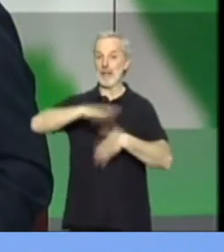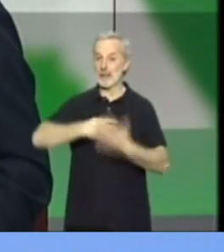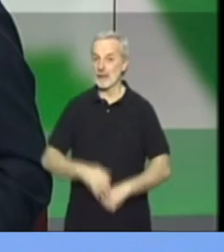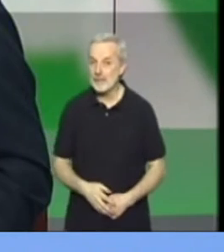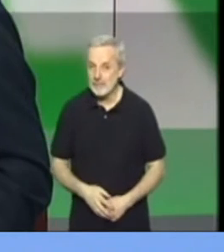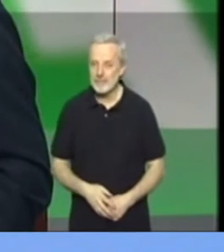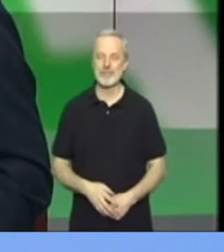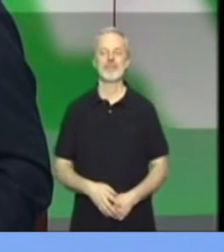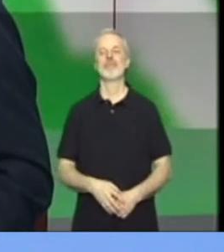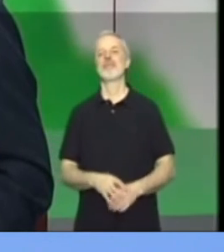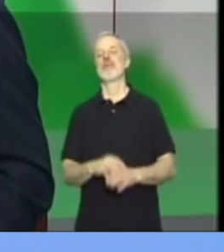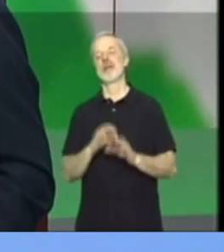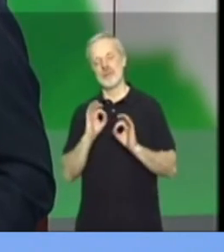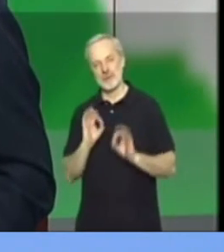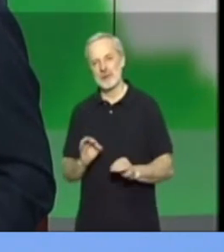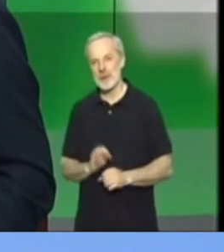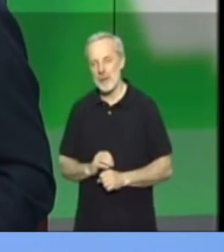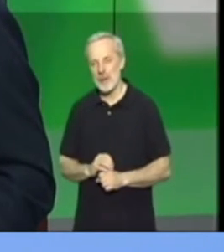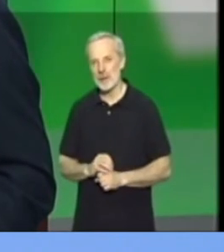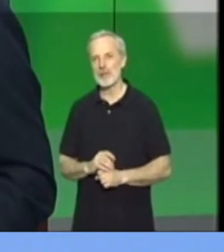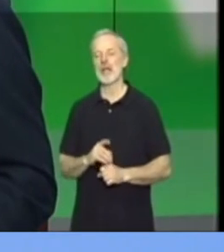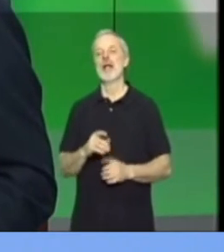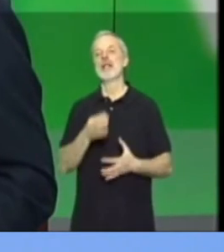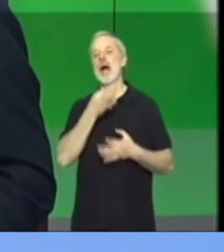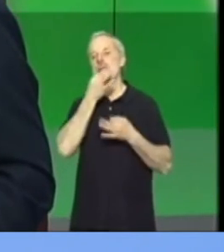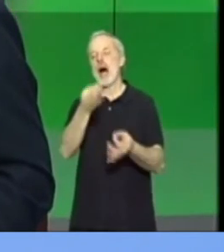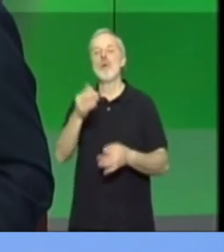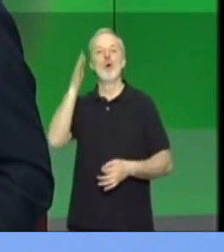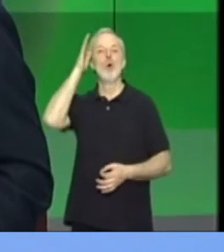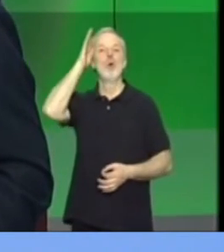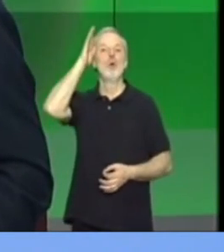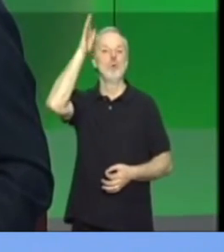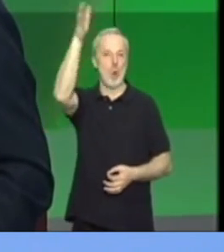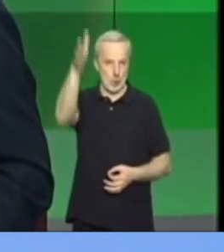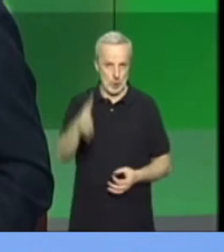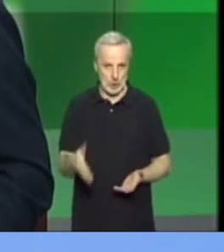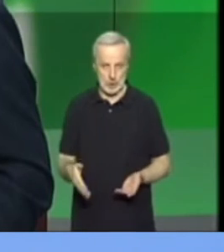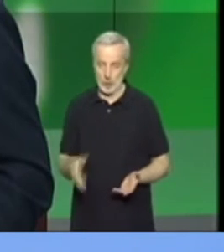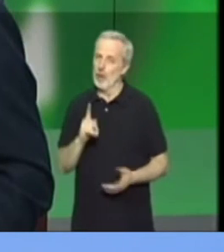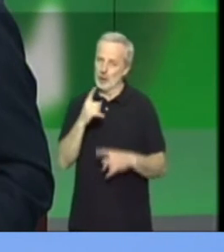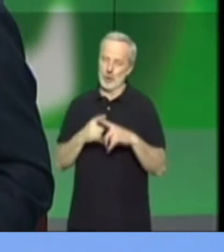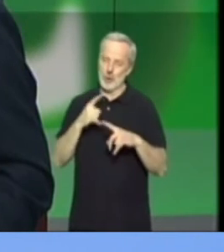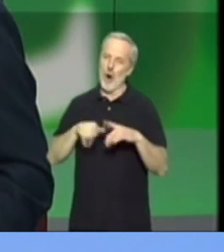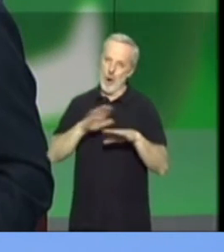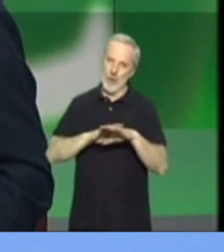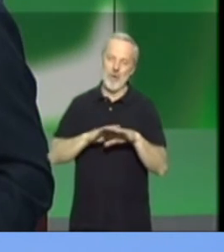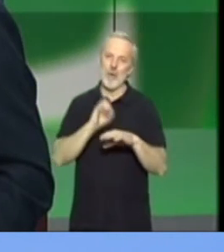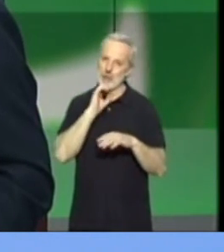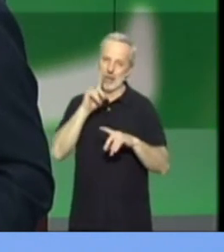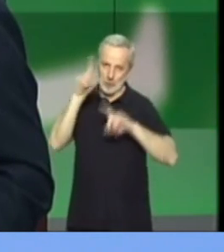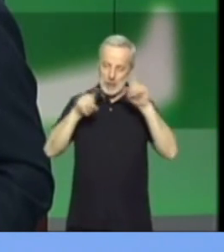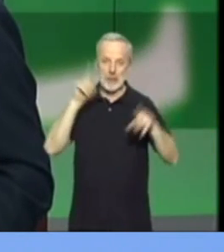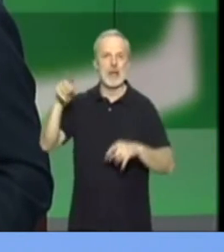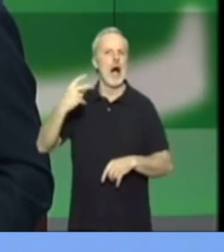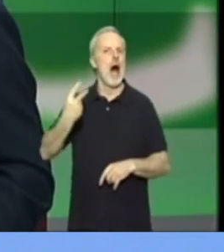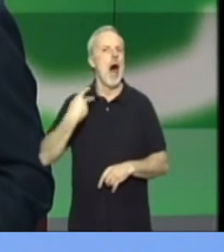sebral otázku na českou reprezentaci, na kterou jsem se chtěl zeptat, tak teď možná výhled, idea, možná třeba nesmysl, který teď řeknu.